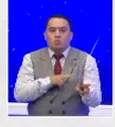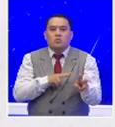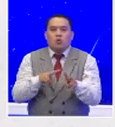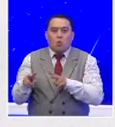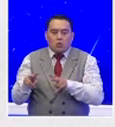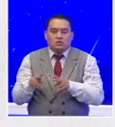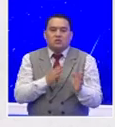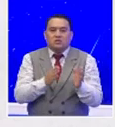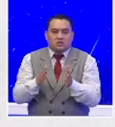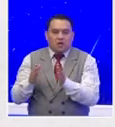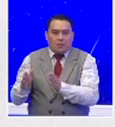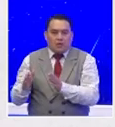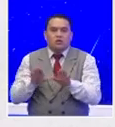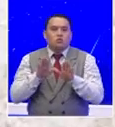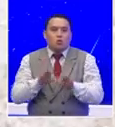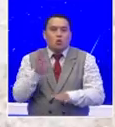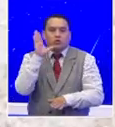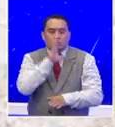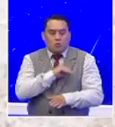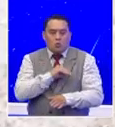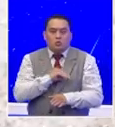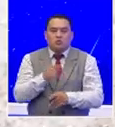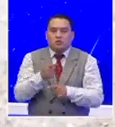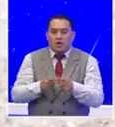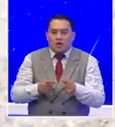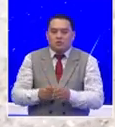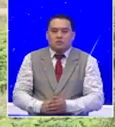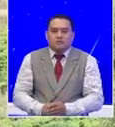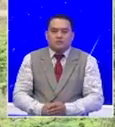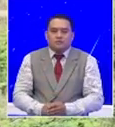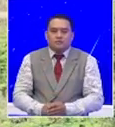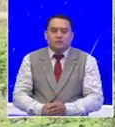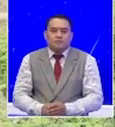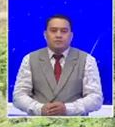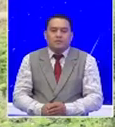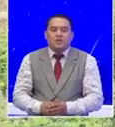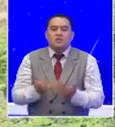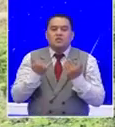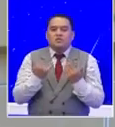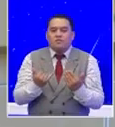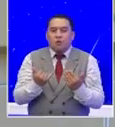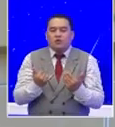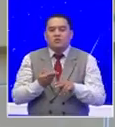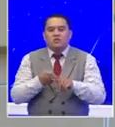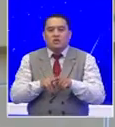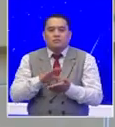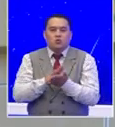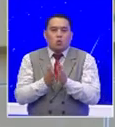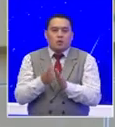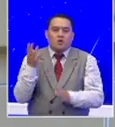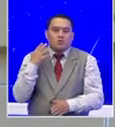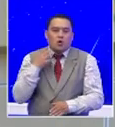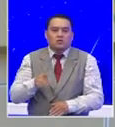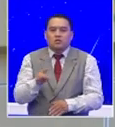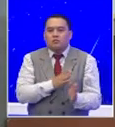проводиться на систематической основе. Только так мы сможем избежать лавинного распространения болезни. На сегодняшний день эпидемиологическая обстановка в Кирбулакском